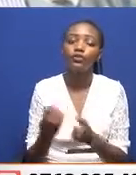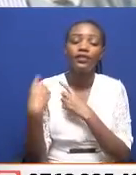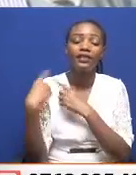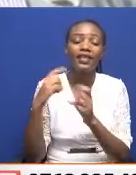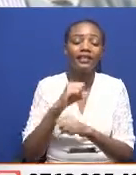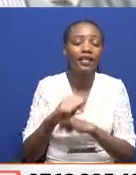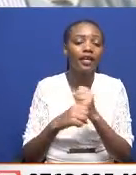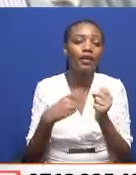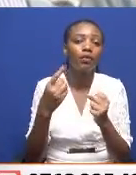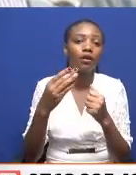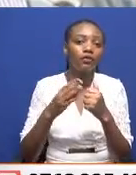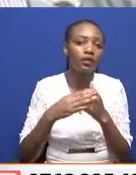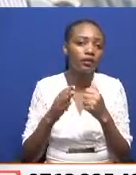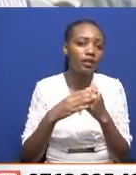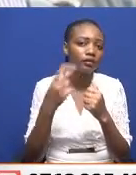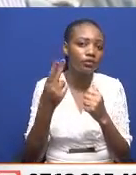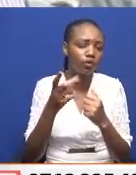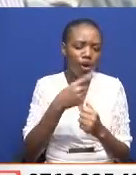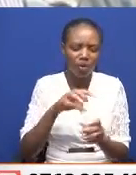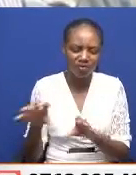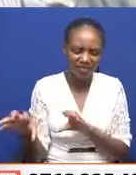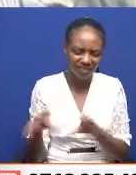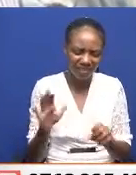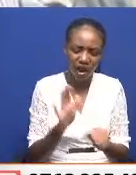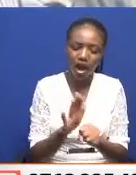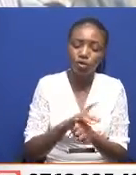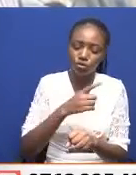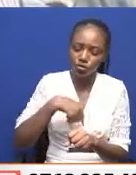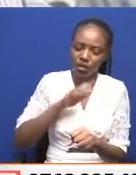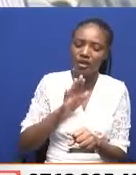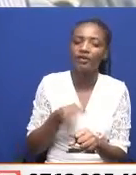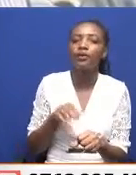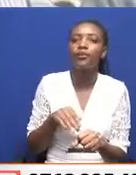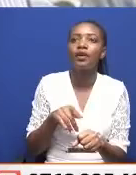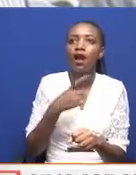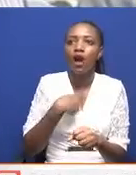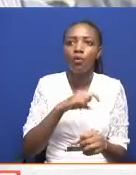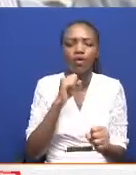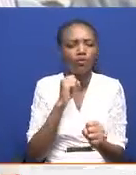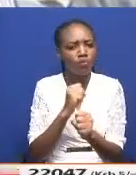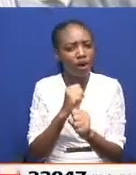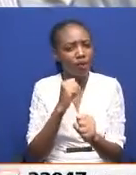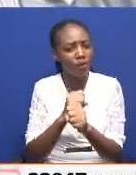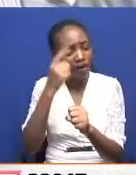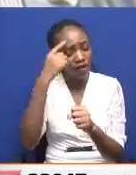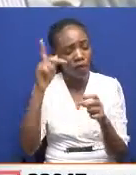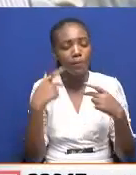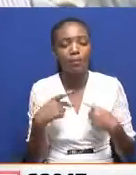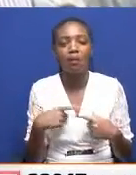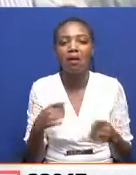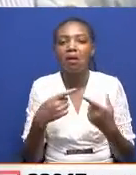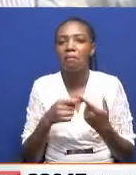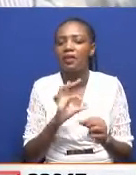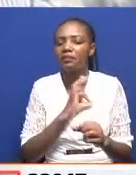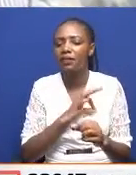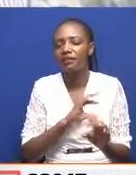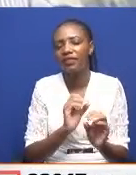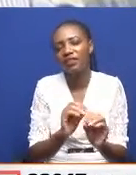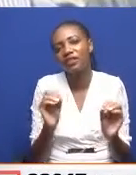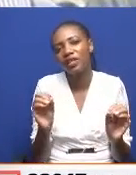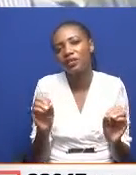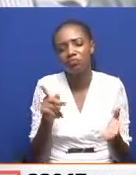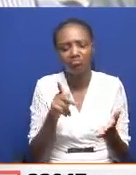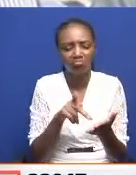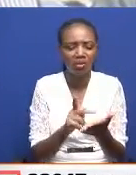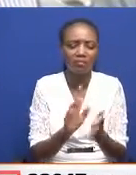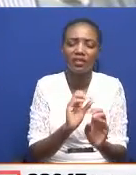1992 tumeteseka sana wamama. Tumekuwa wafanyakazi kwa manyumba za watu na hakuna kitu tunalipwa. Wazee